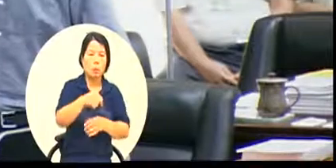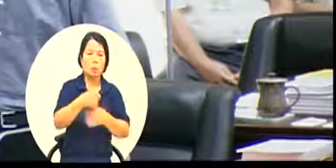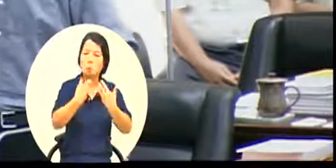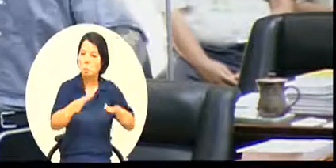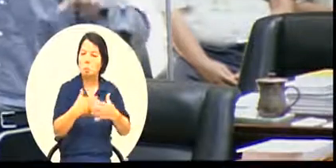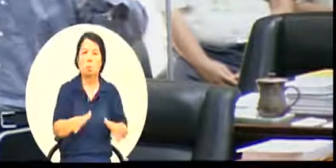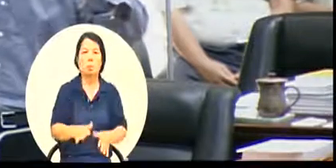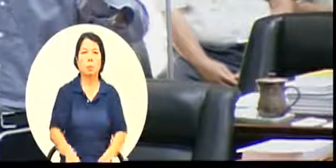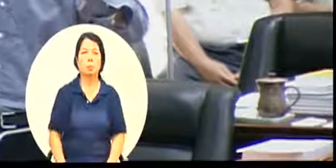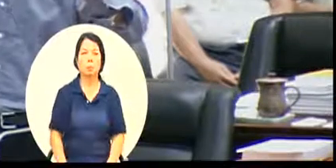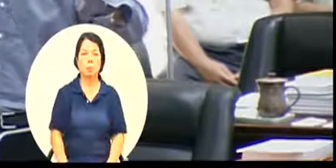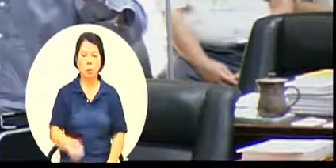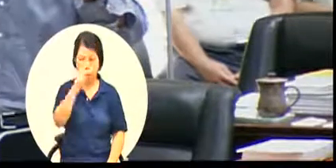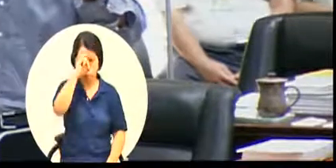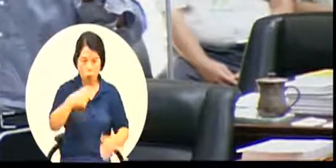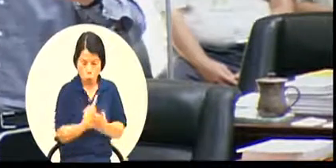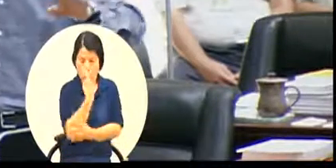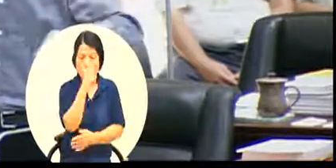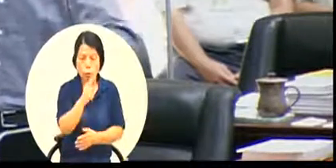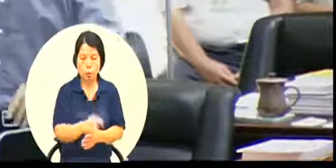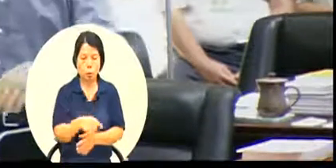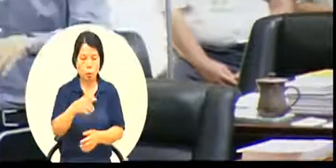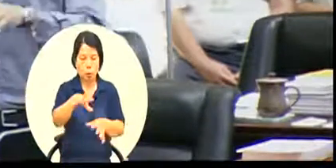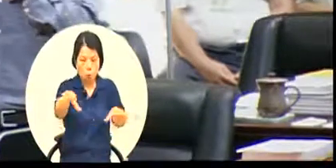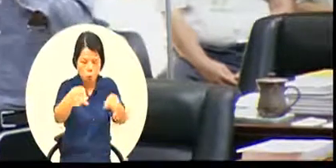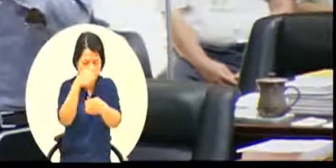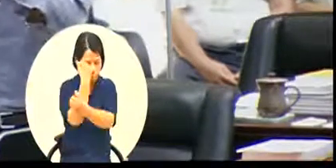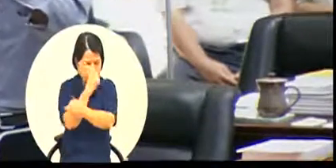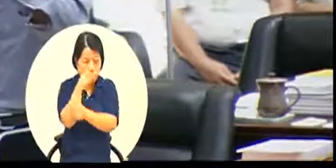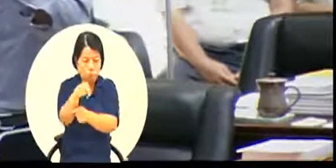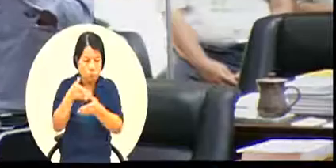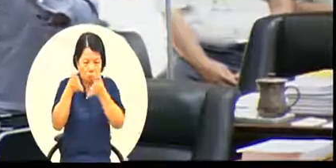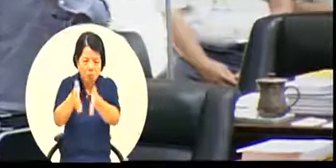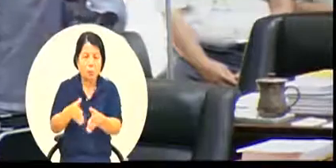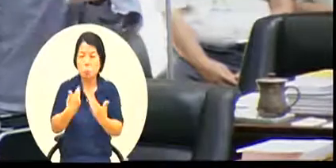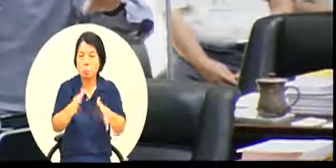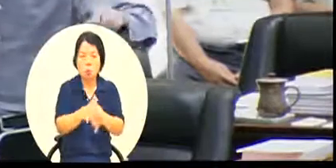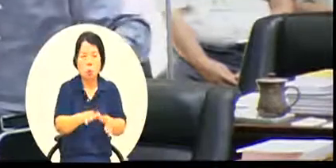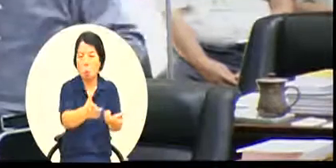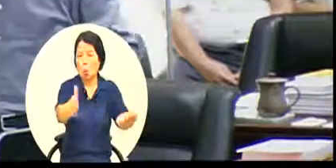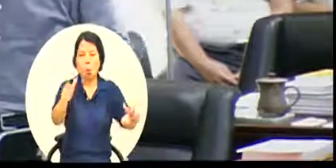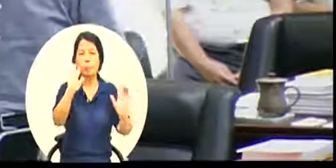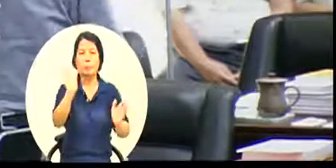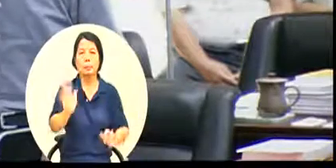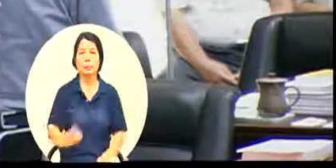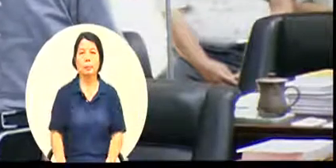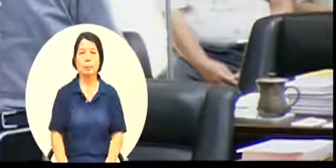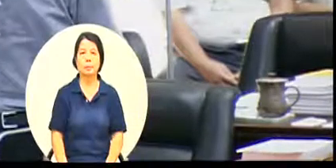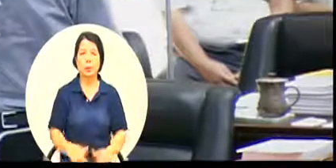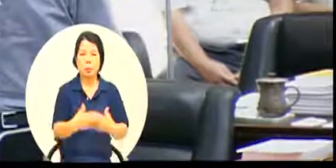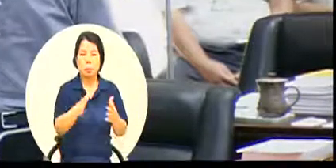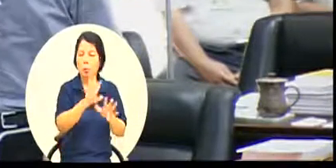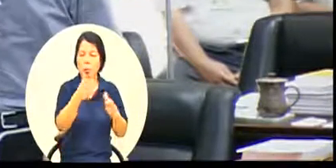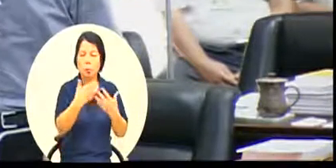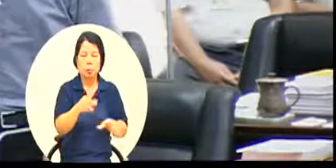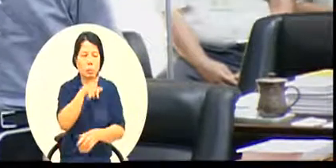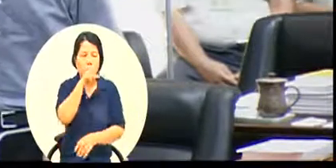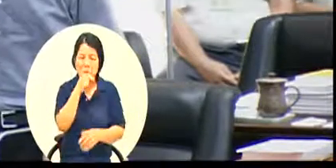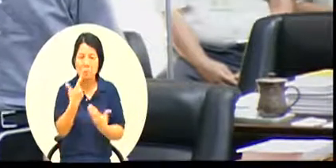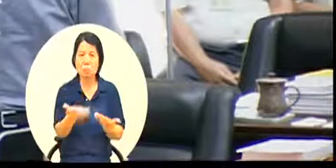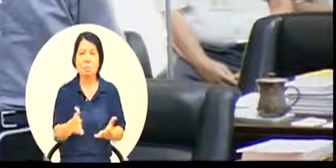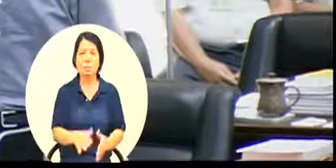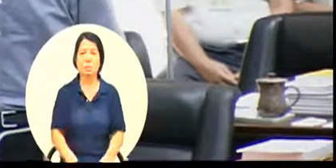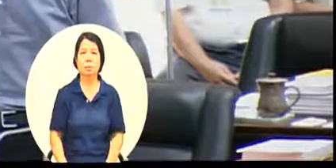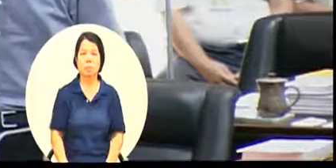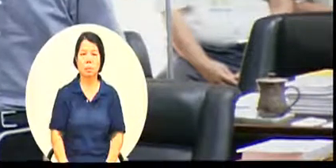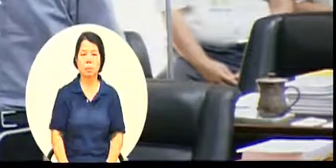个，我希望把它单独是思考这件事情，不要把什么冲之鸟十二海